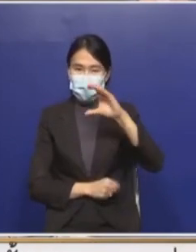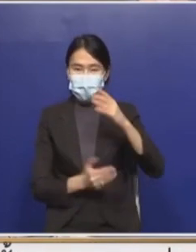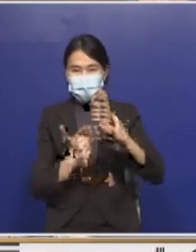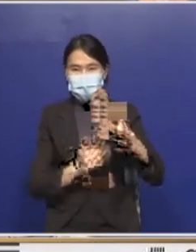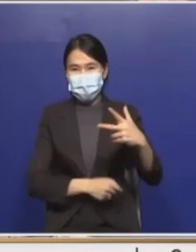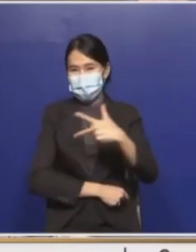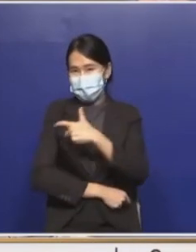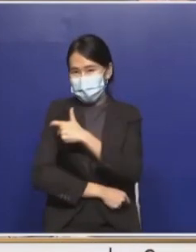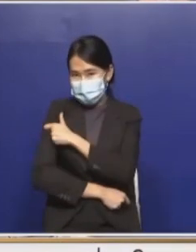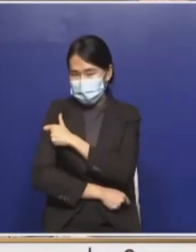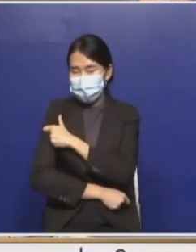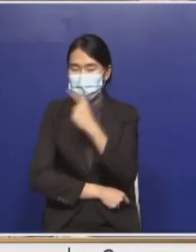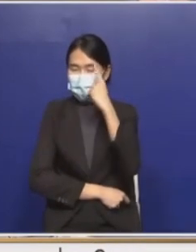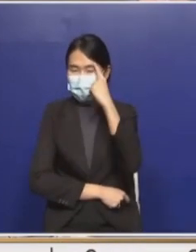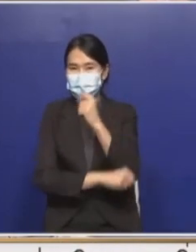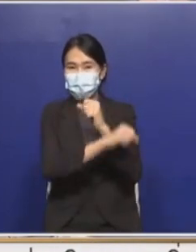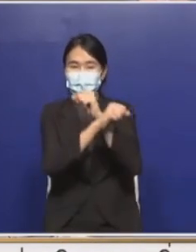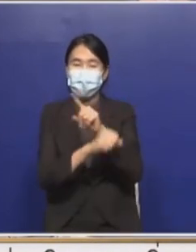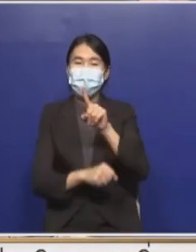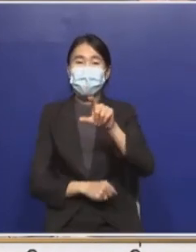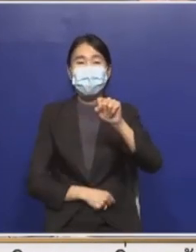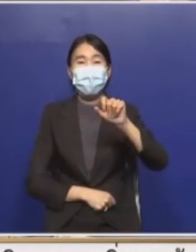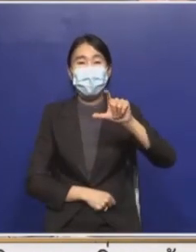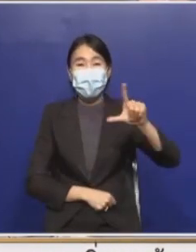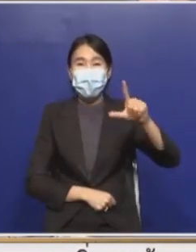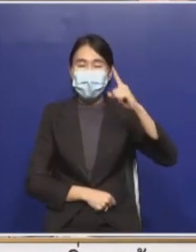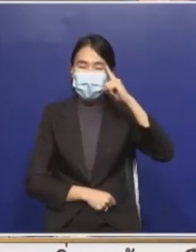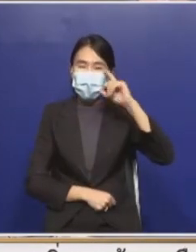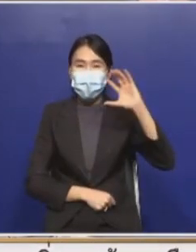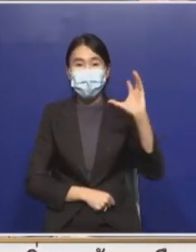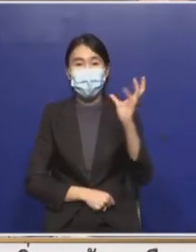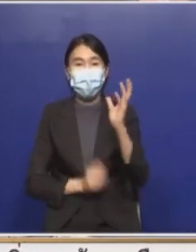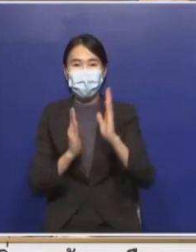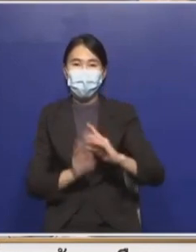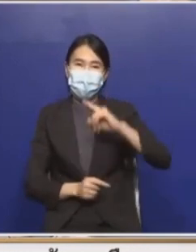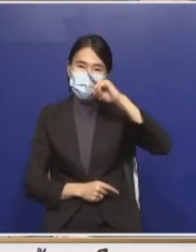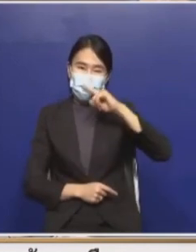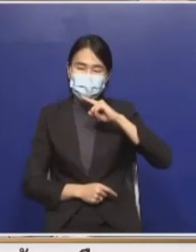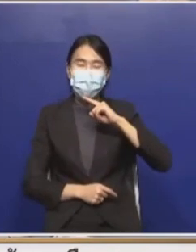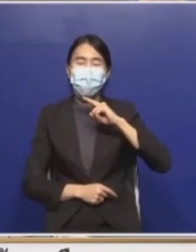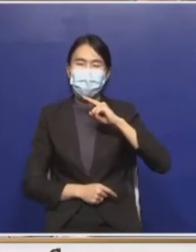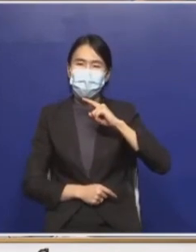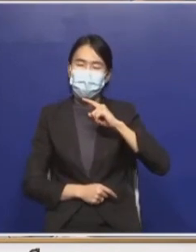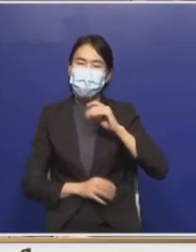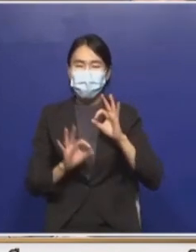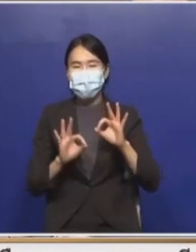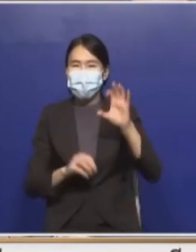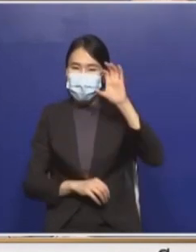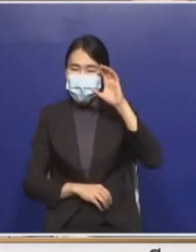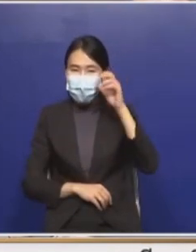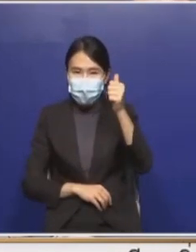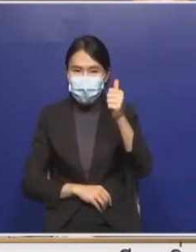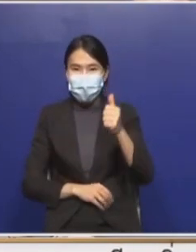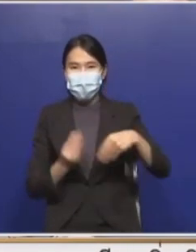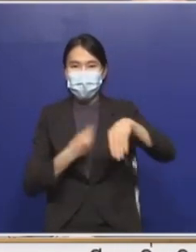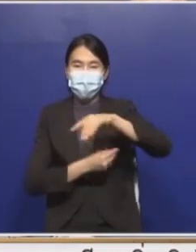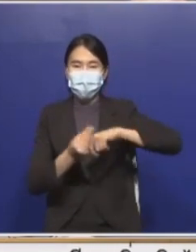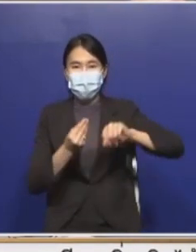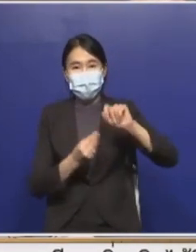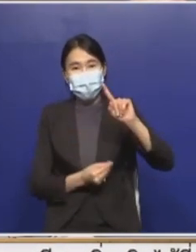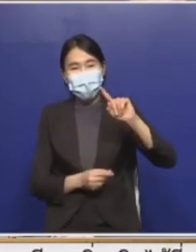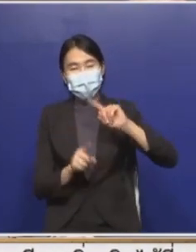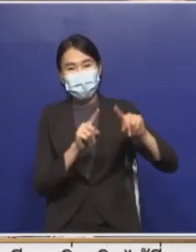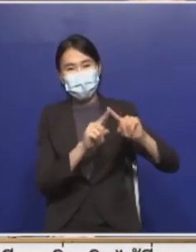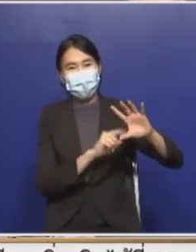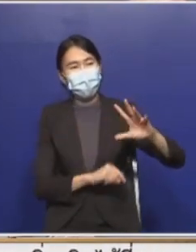ง 100,000 ล้านความเชื่อมั่นของทั่วโลกและของคนไทยก็จะกลับมาธุรกิจต่างๆก็จะฟื้นคืนชี